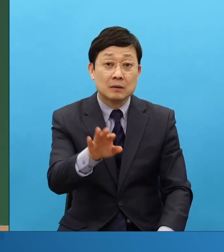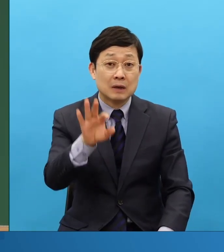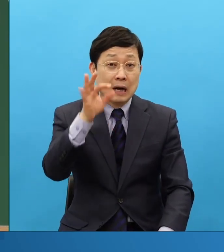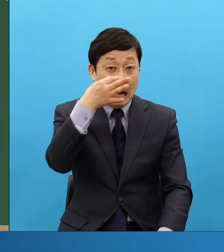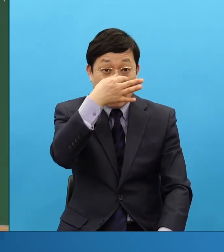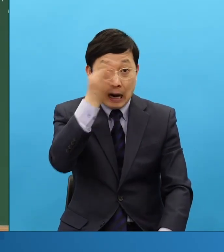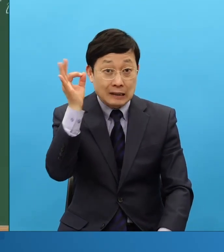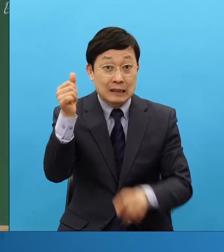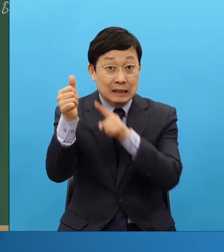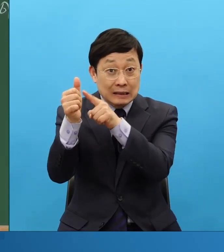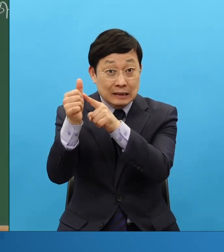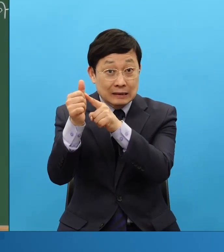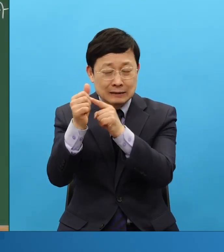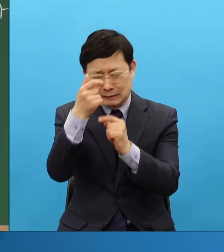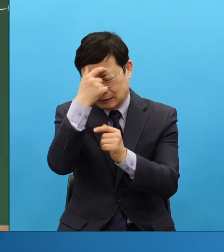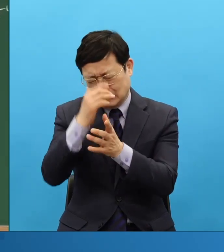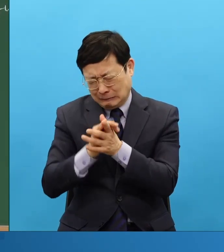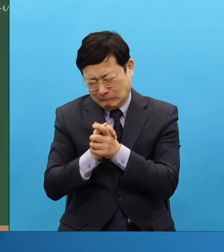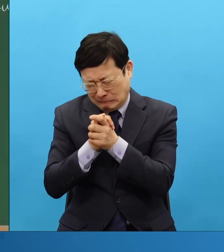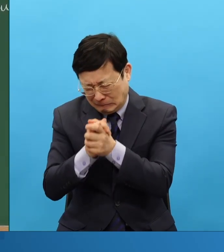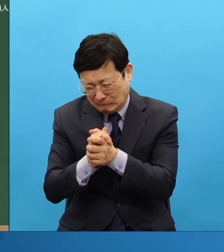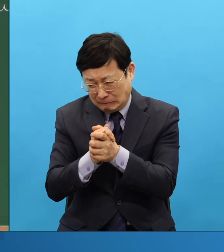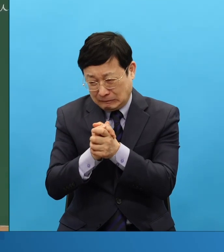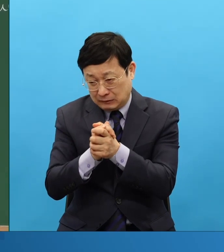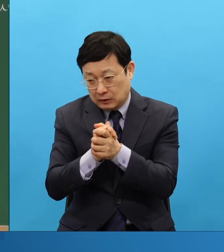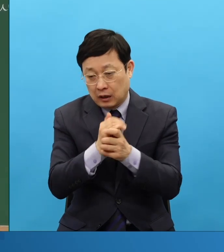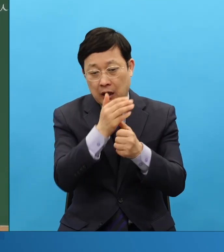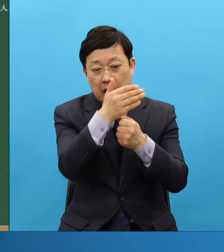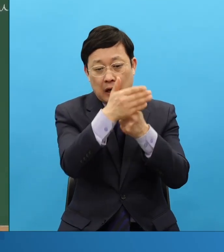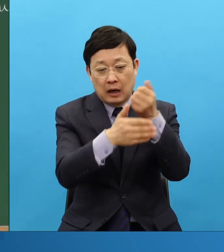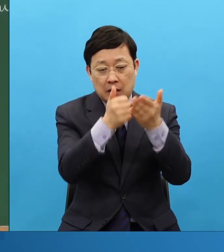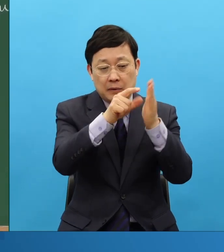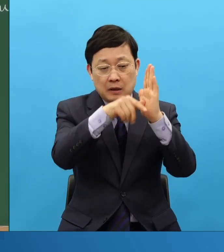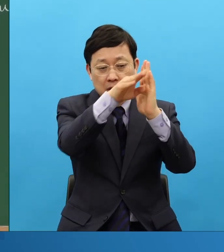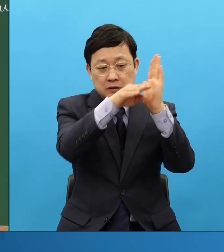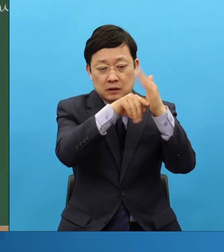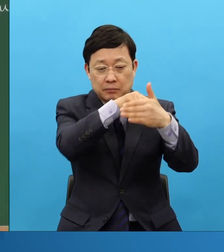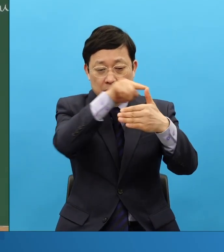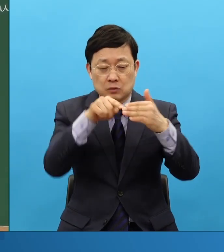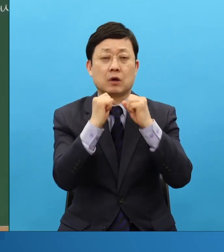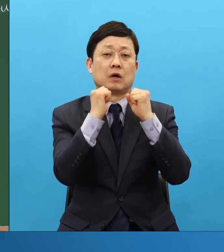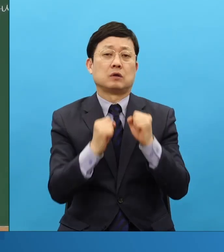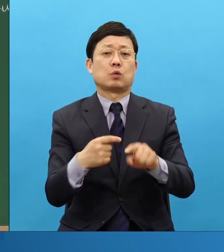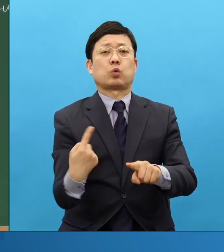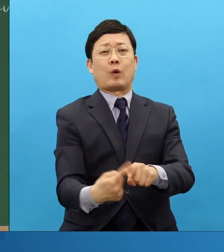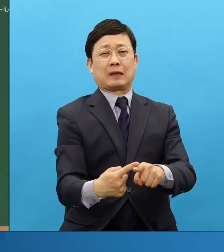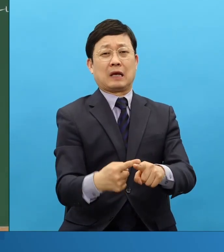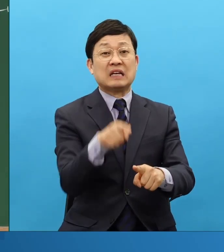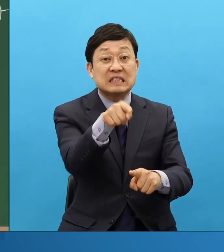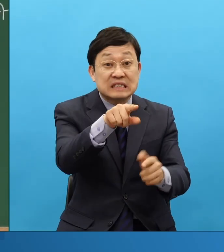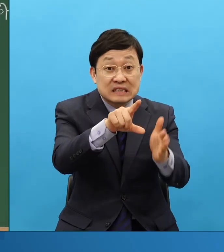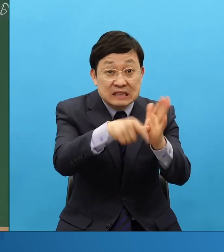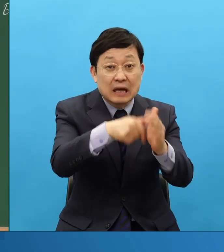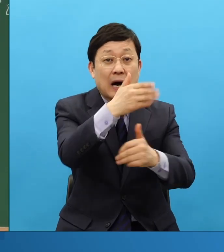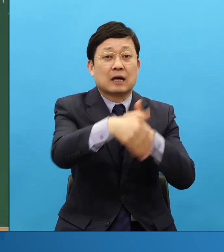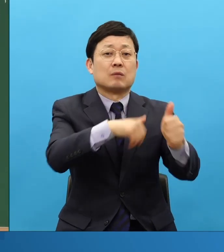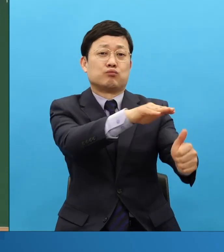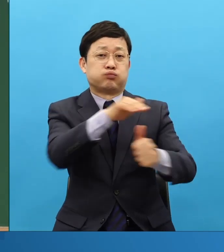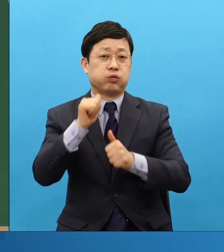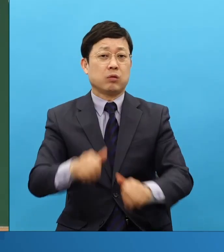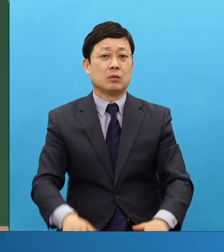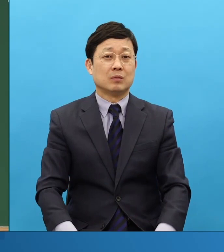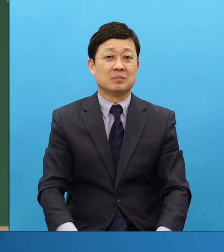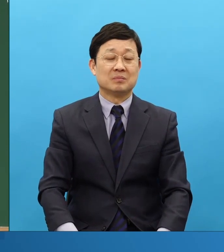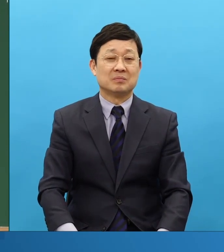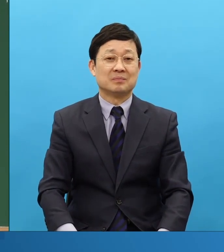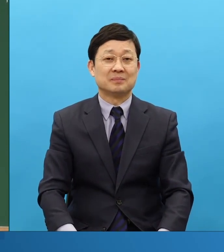기도, 하나님의 시간 속 있을 때 하나님이 아나니아를 부르신 거예요. When Ananias was inside a prayer, 그렇죠. when he was within God's time